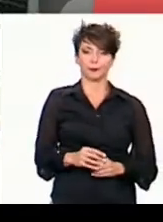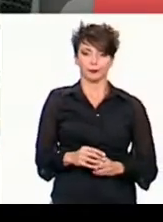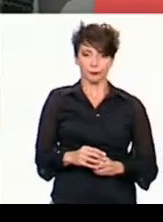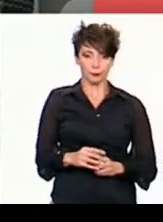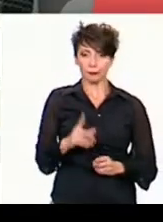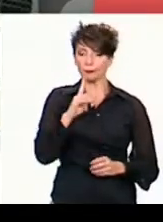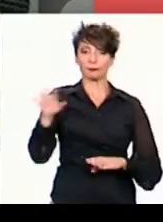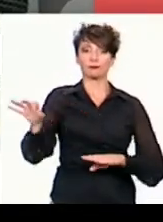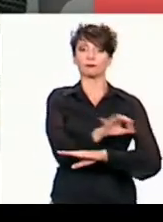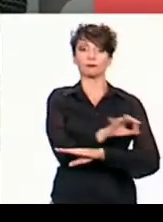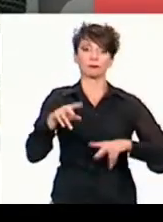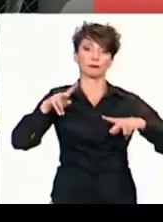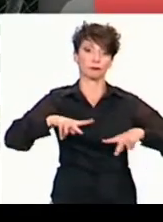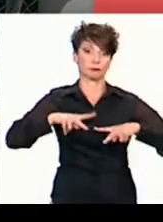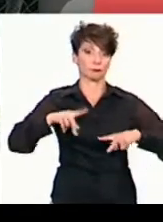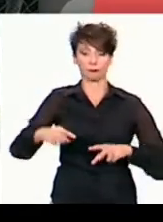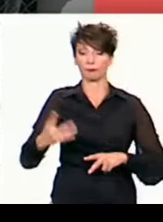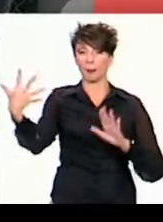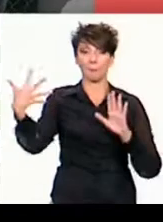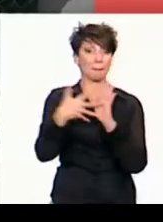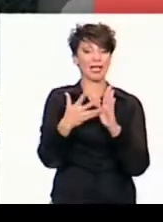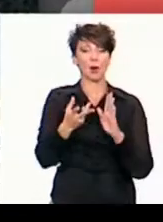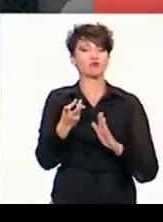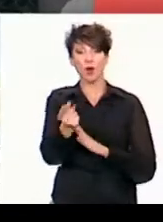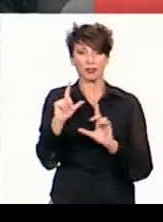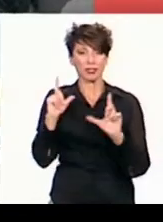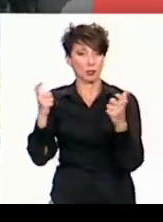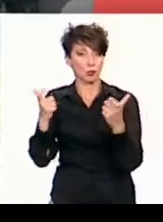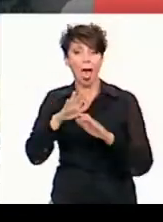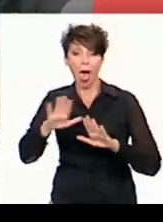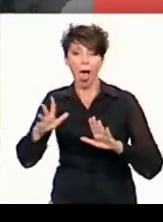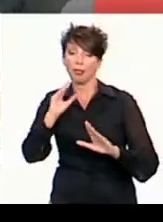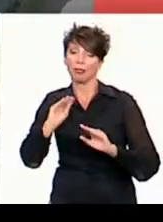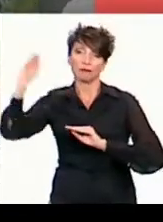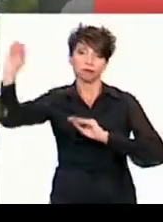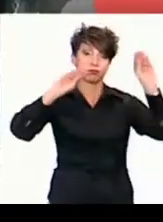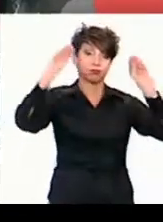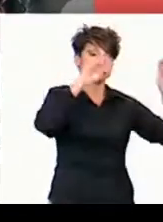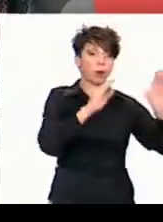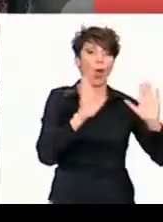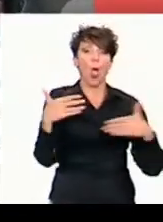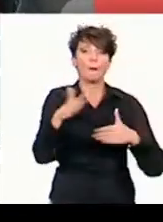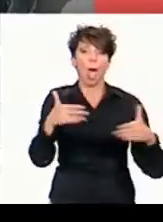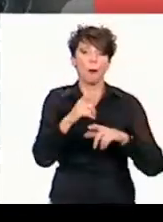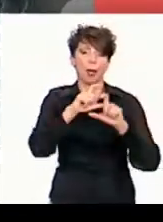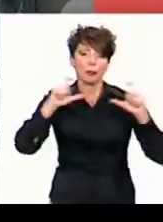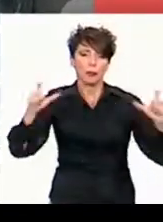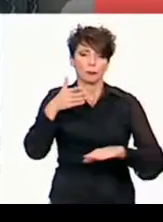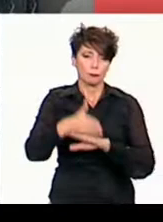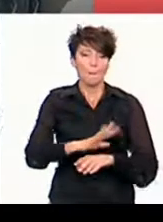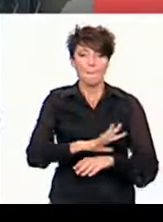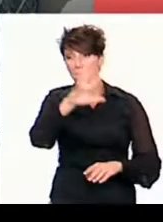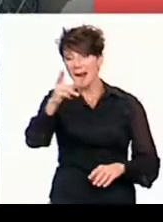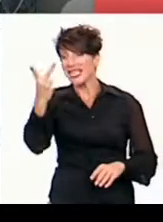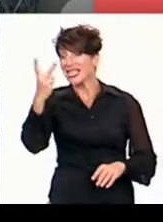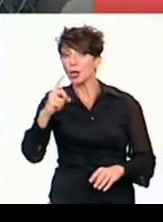Στο σχεδιασμό της κυβέρνησης είναι άμεσα 5.000 πρόσφυγες, κυρίως οικογένειες, να μεταφερθούν σε δωμάτια στην ενδοχώρα και έως τις 20 Νοεμβρίου άλλοι 5.000